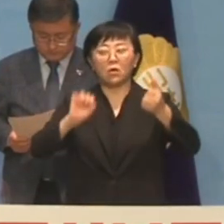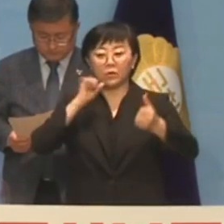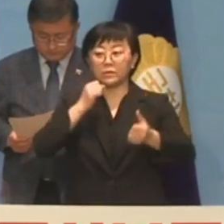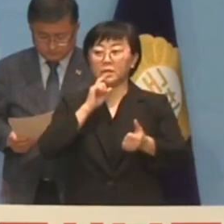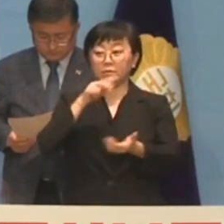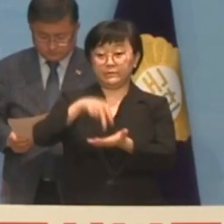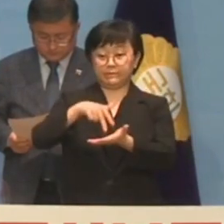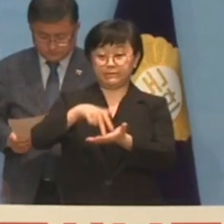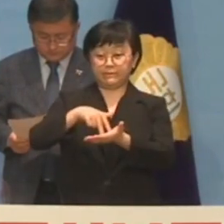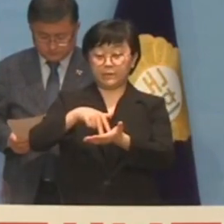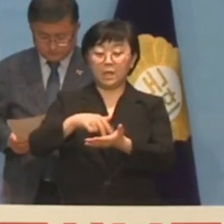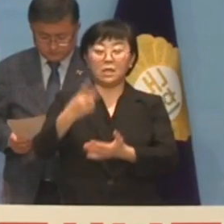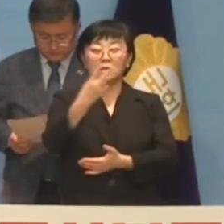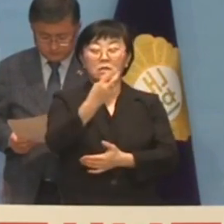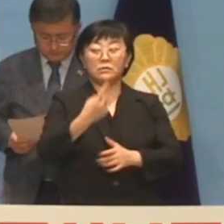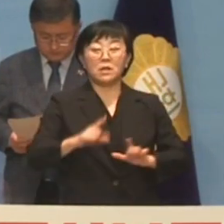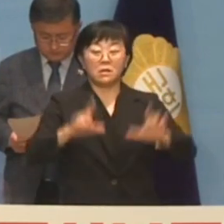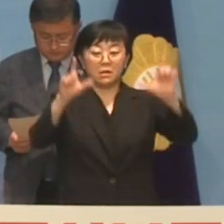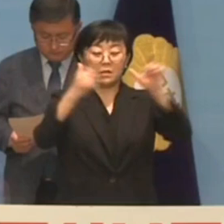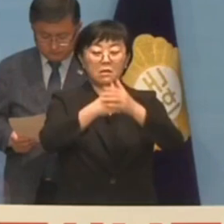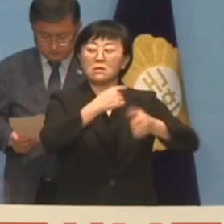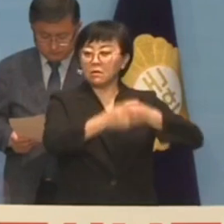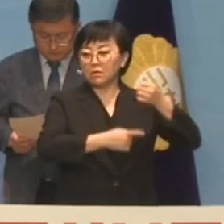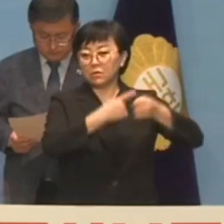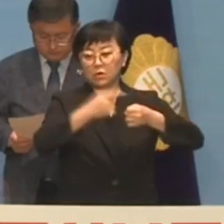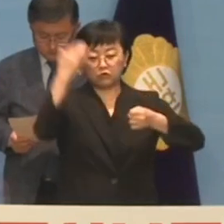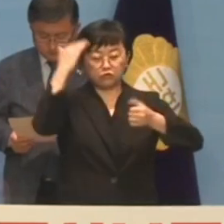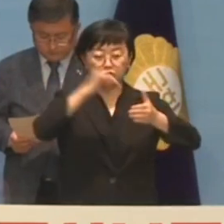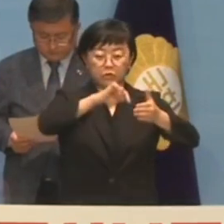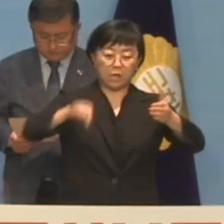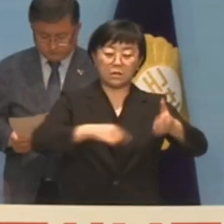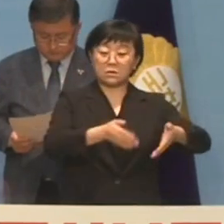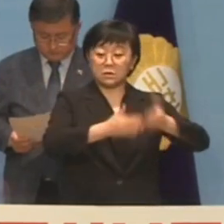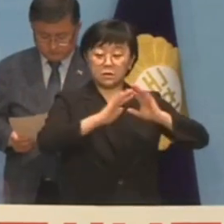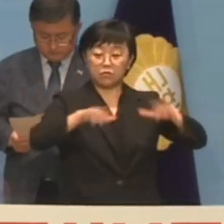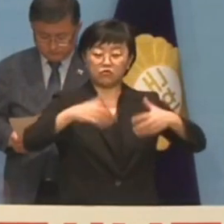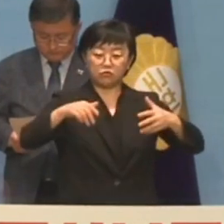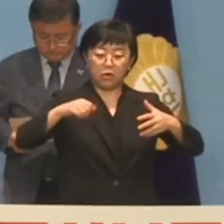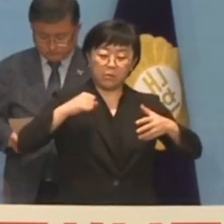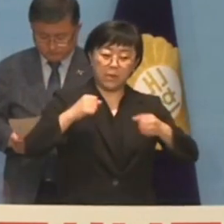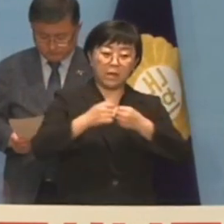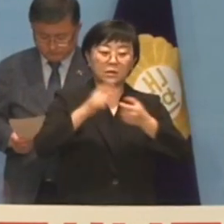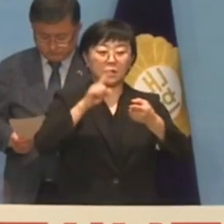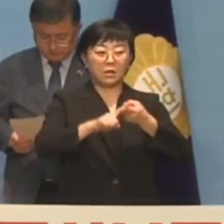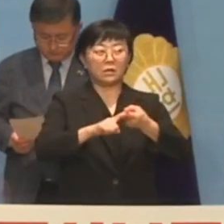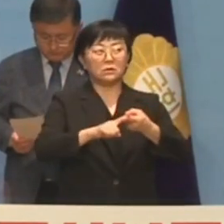분석이다. 2021년 한 해 국내에 설치된 풍력 터빈의